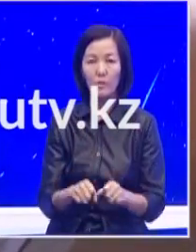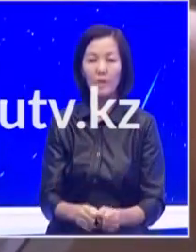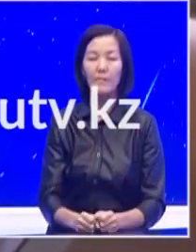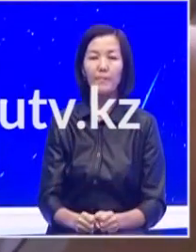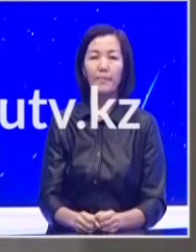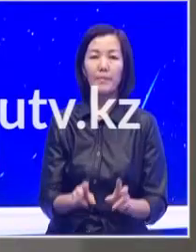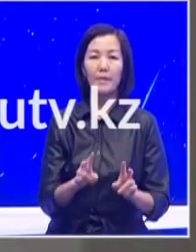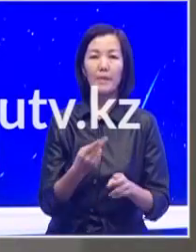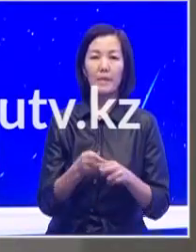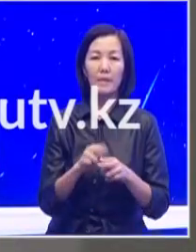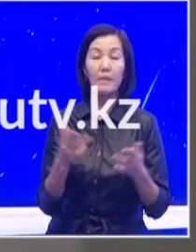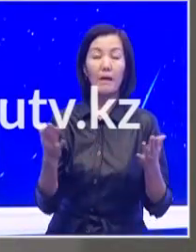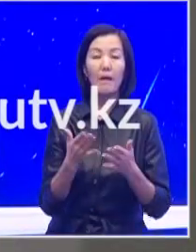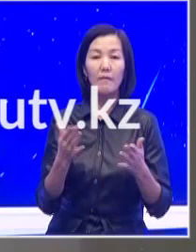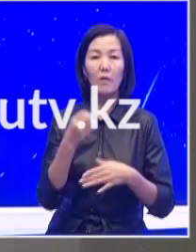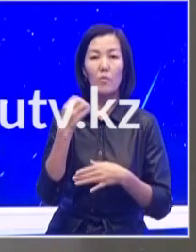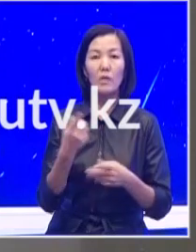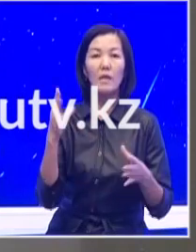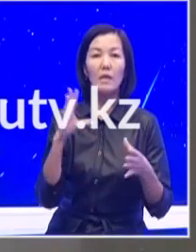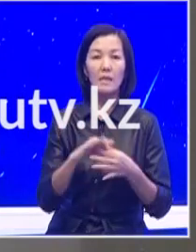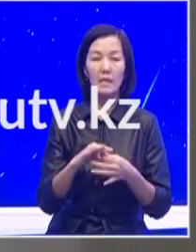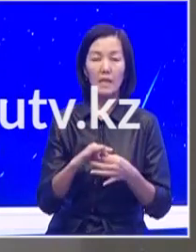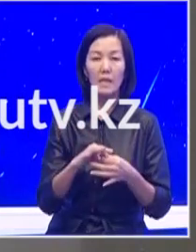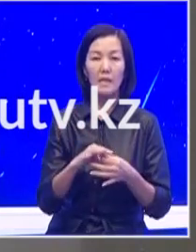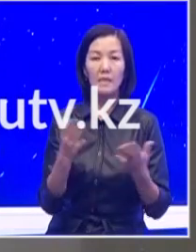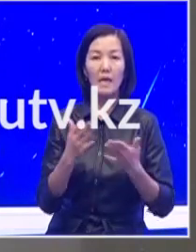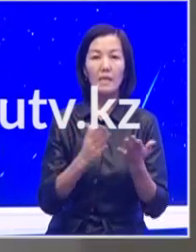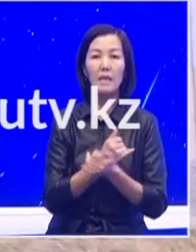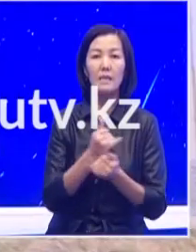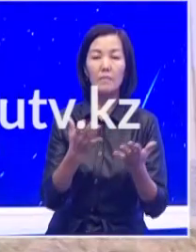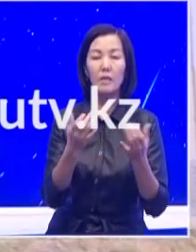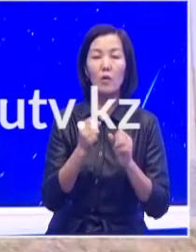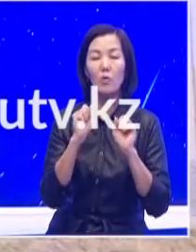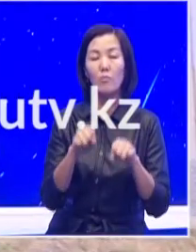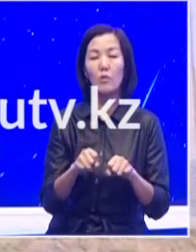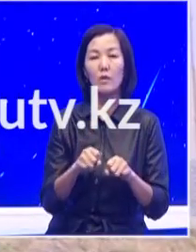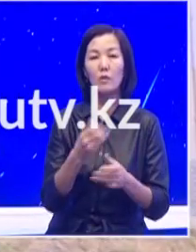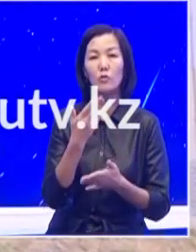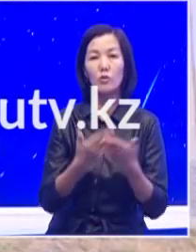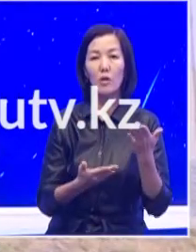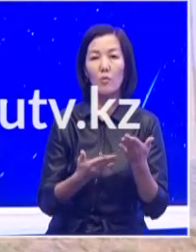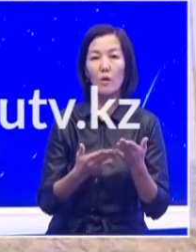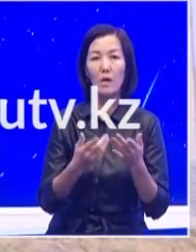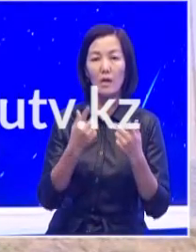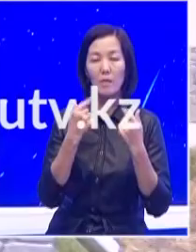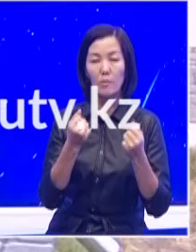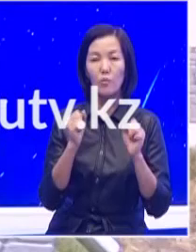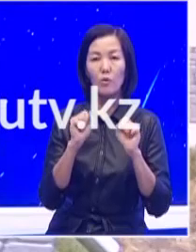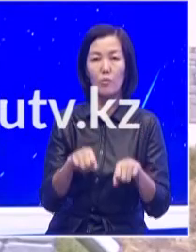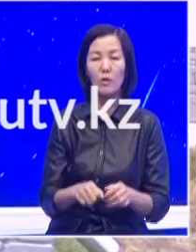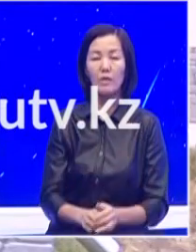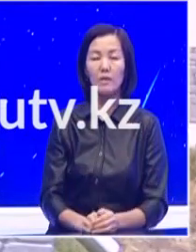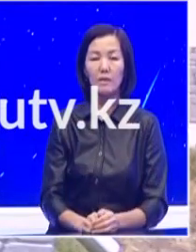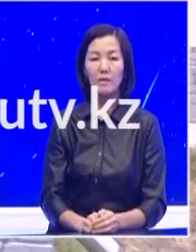Тіпті өзіңіздің қай медициналық орталыққа тіркелгеніңізді, қандай қызмет түрлерін алуға болатынын біле аласыз. Аялым Сансызбаева,